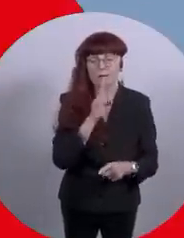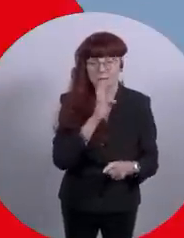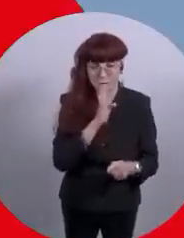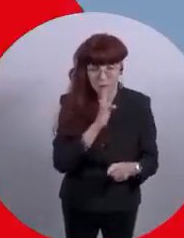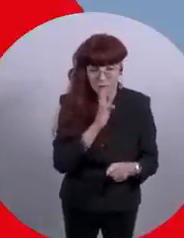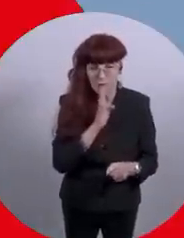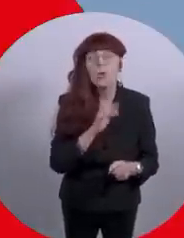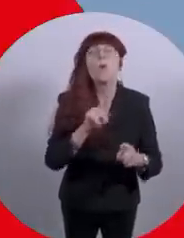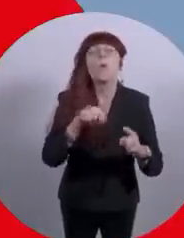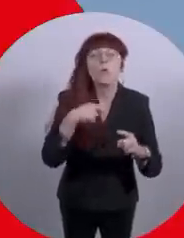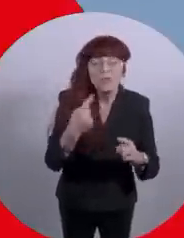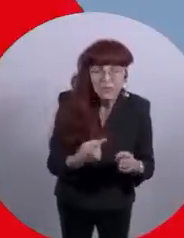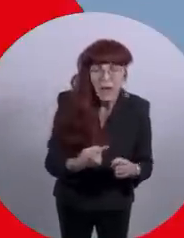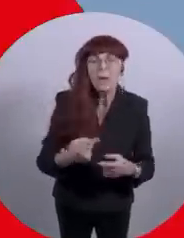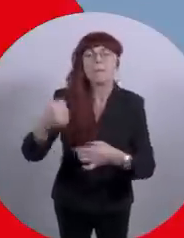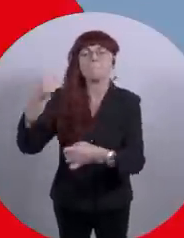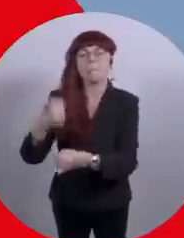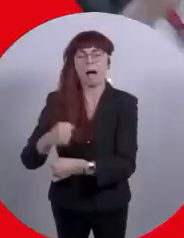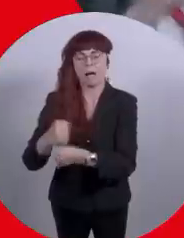das